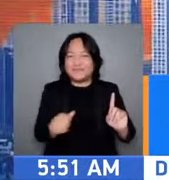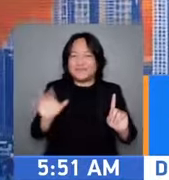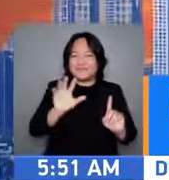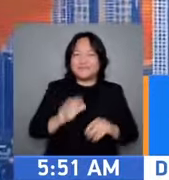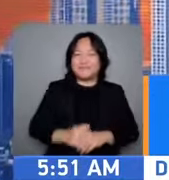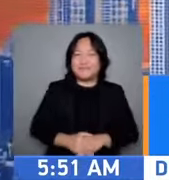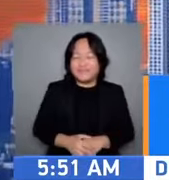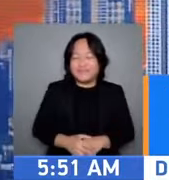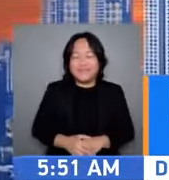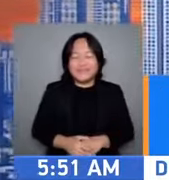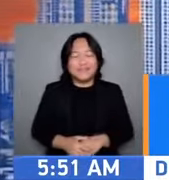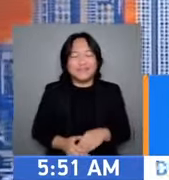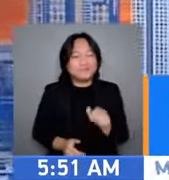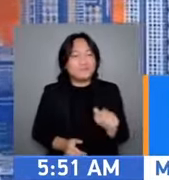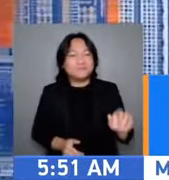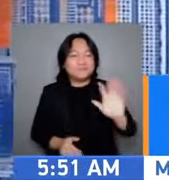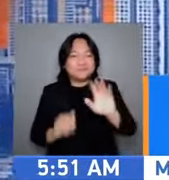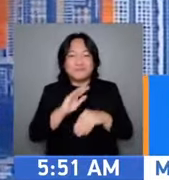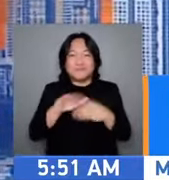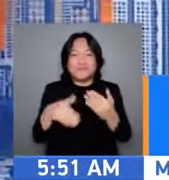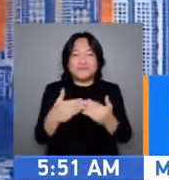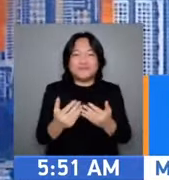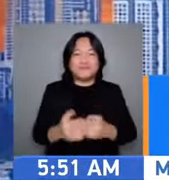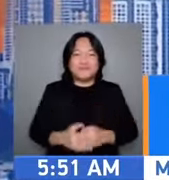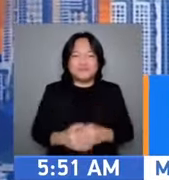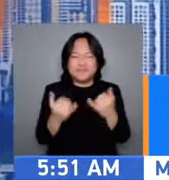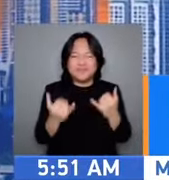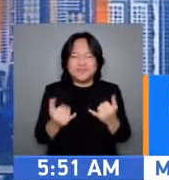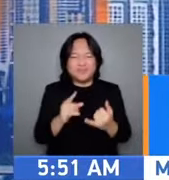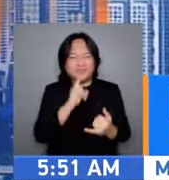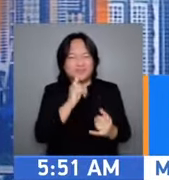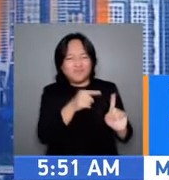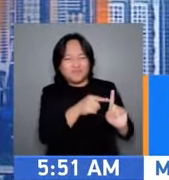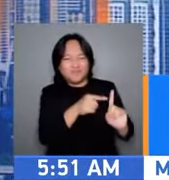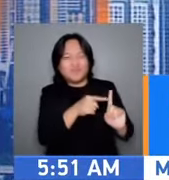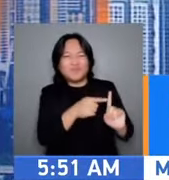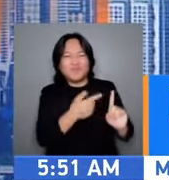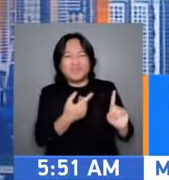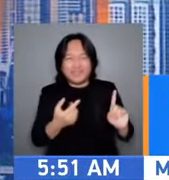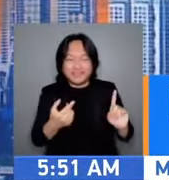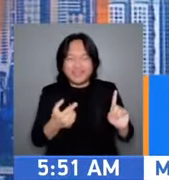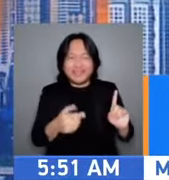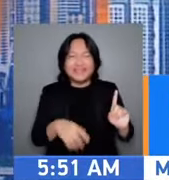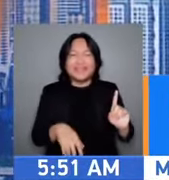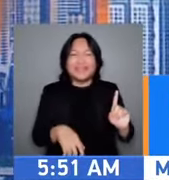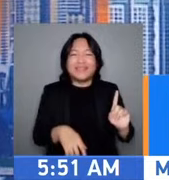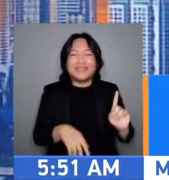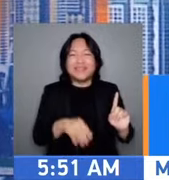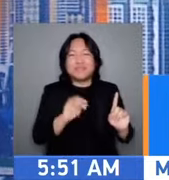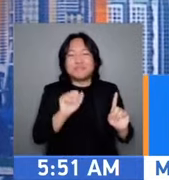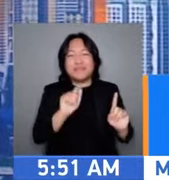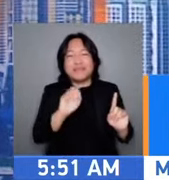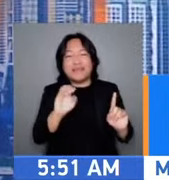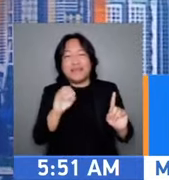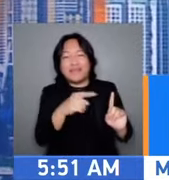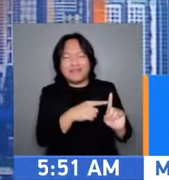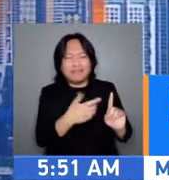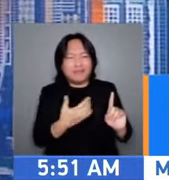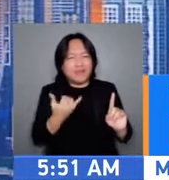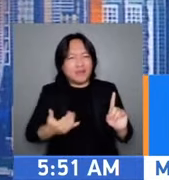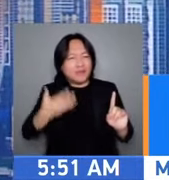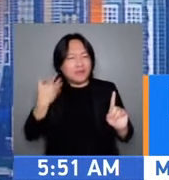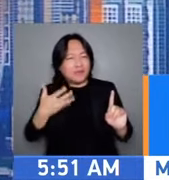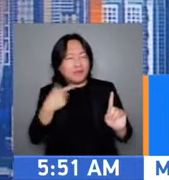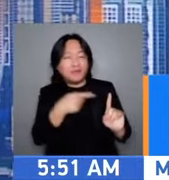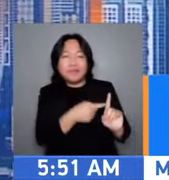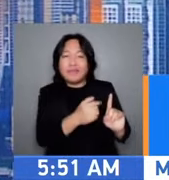inyo lahat. Ang dami naman kasi mga ganap ni Mateo. Welcome back from the Middle East. Siyempre, kamusta? Kung mainit dito, kamusta naman doon? Mainit din. It's